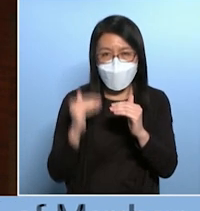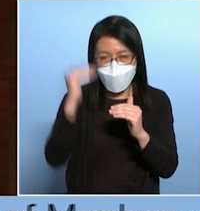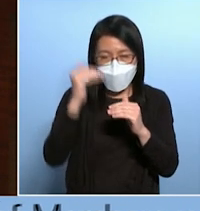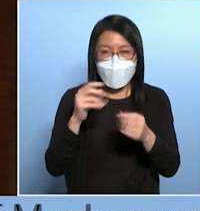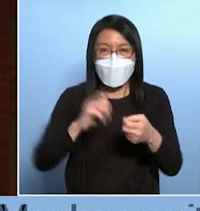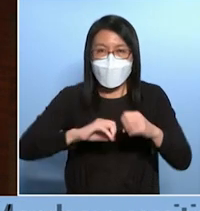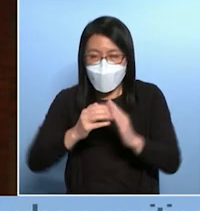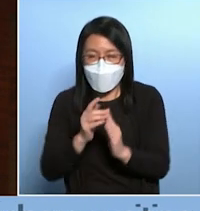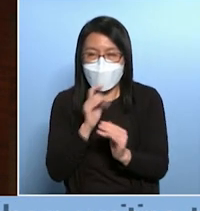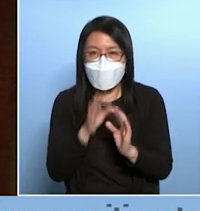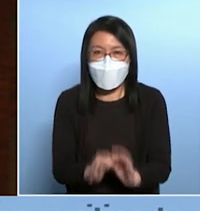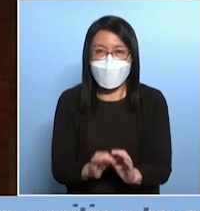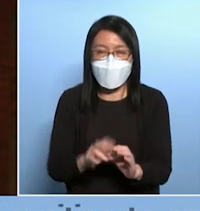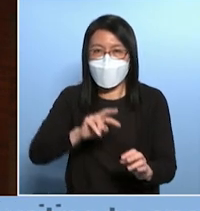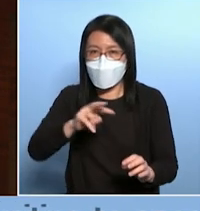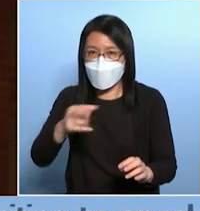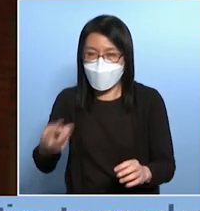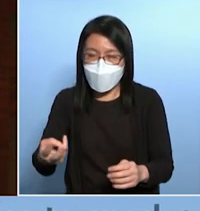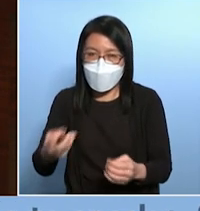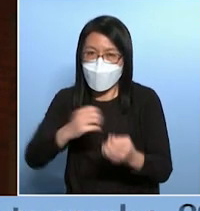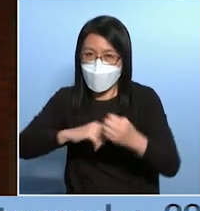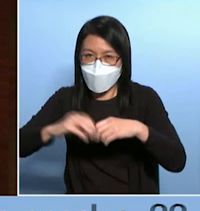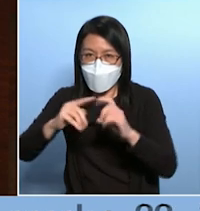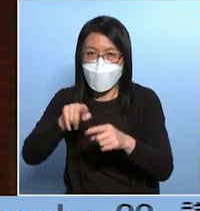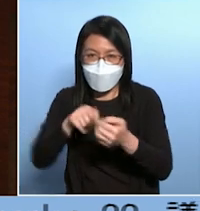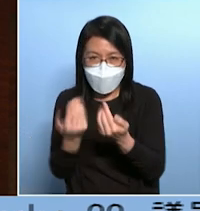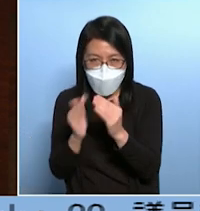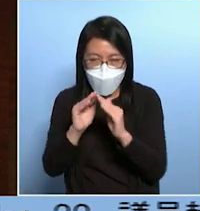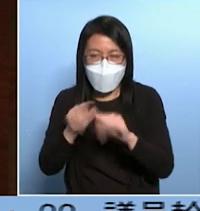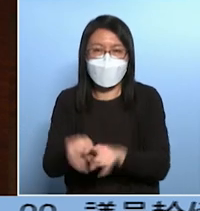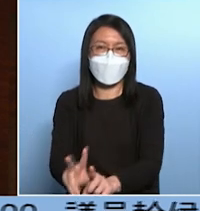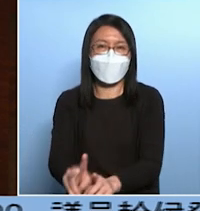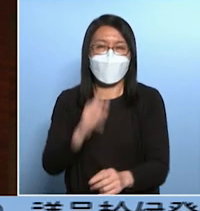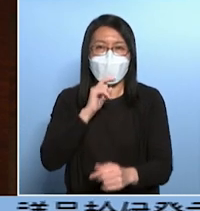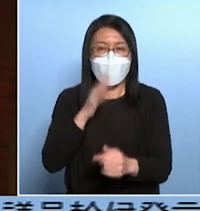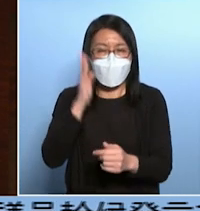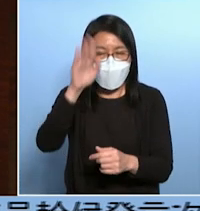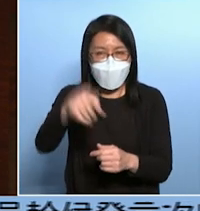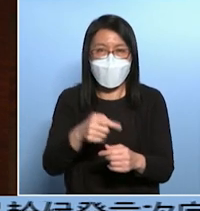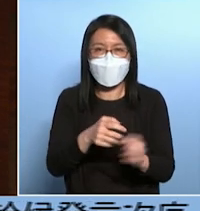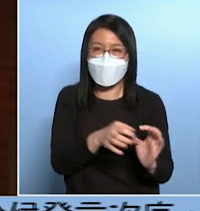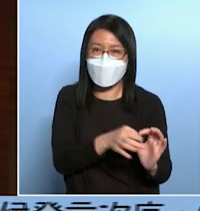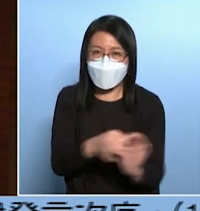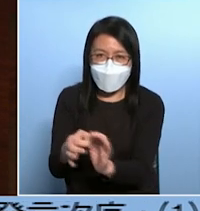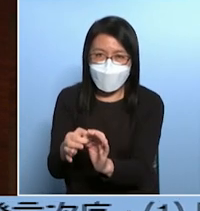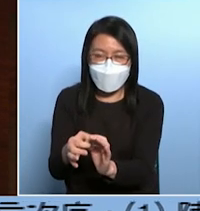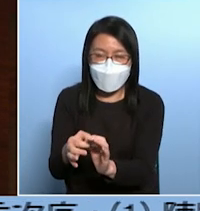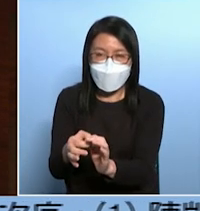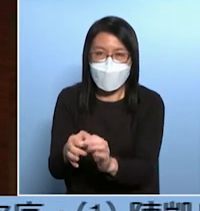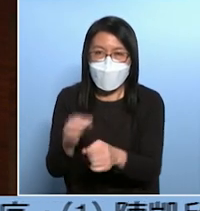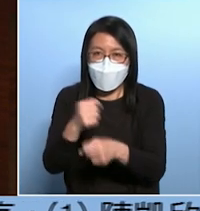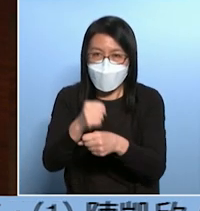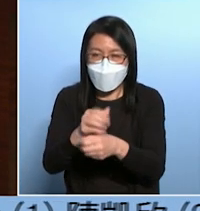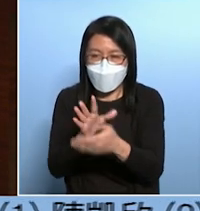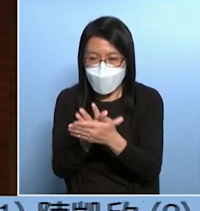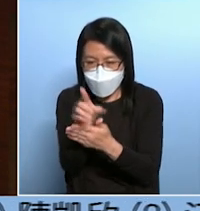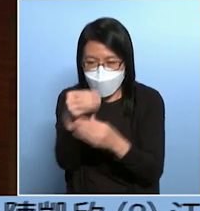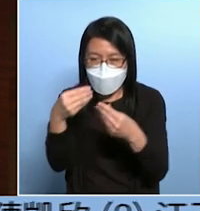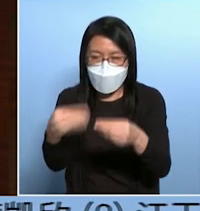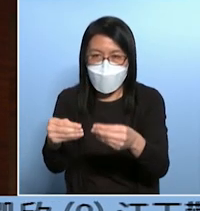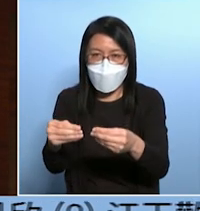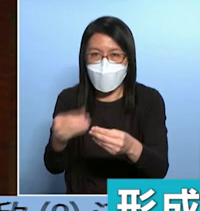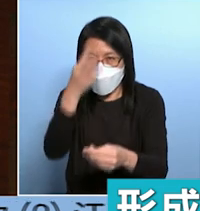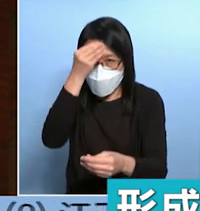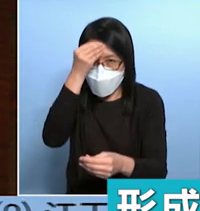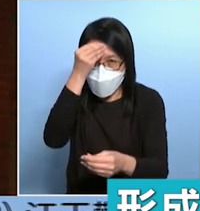公立的應用科學型的大學，有助建立一條直通職業專才教育的進修途